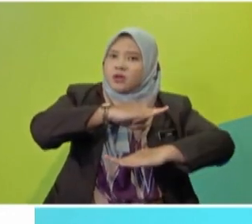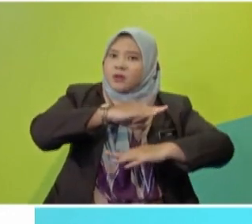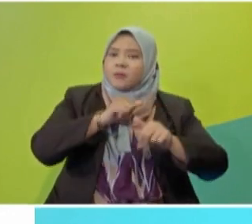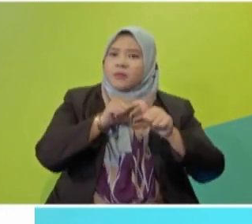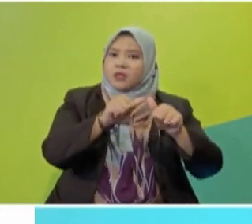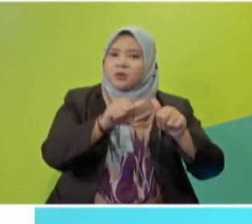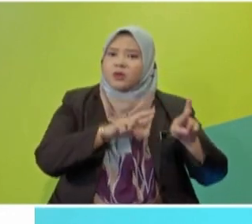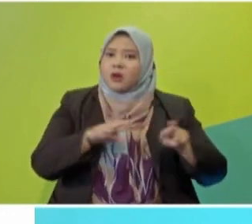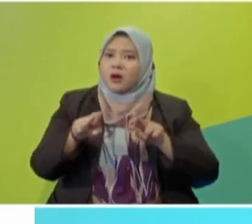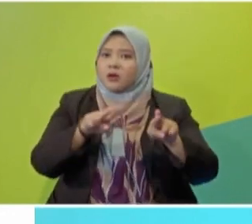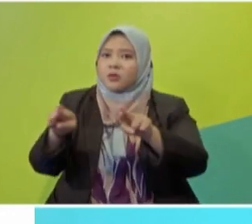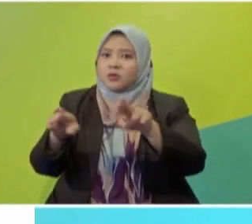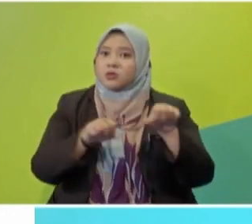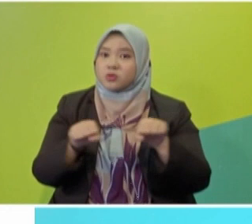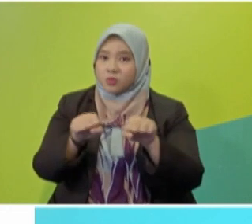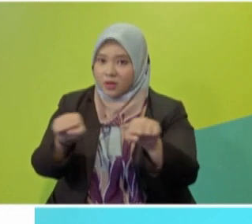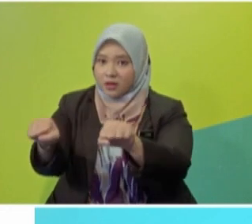arus sungai.